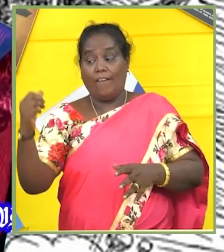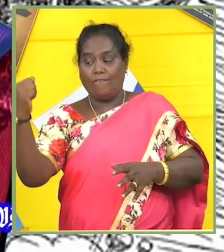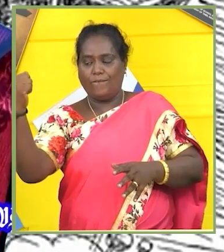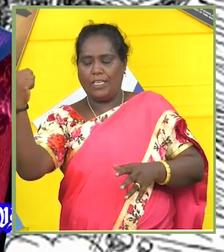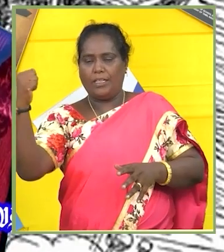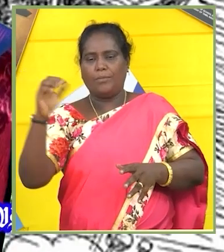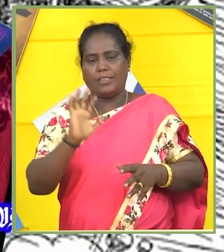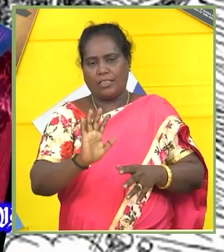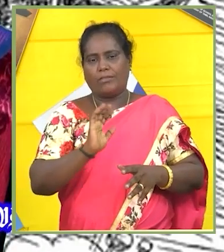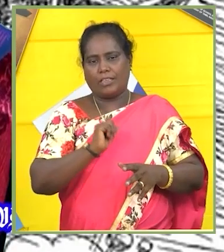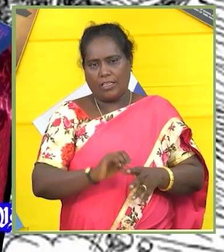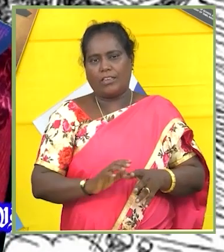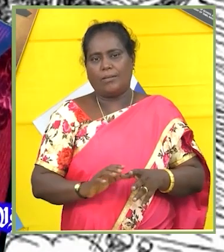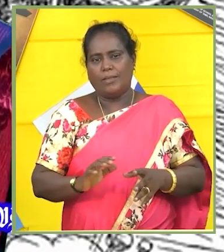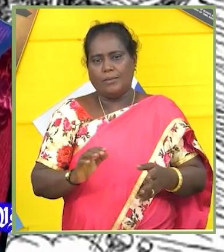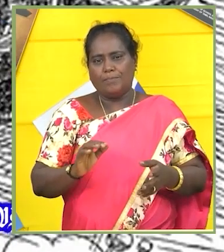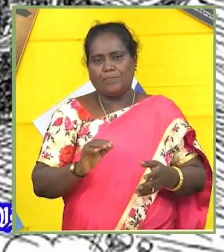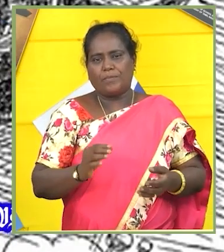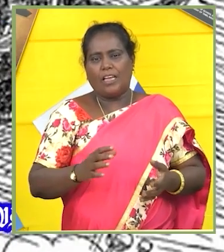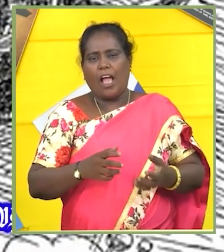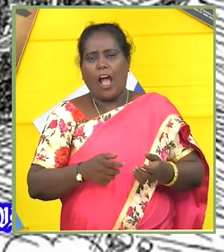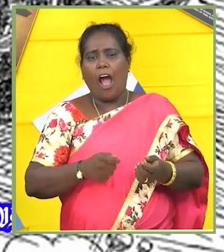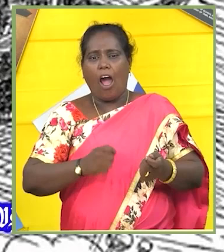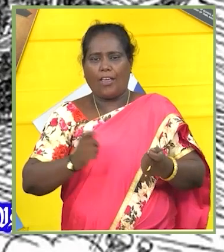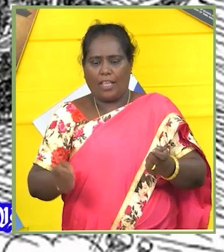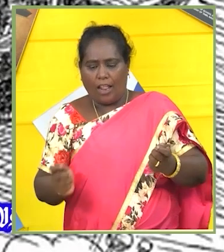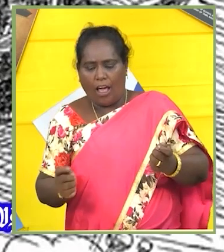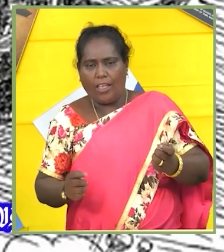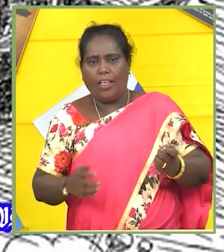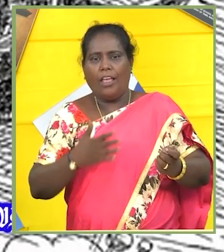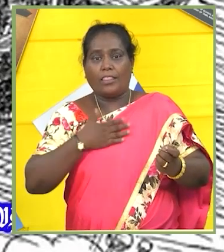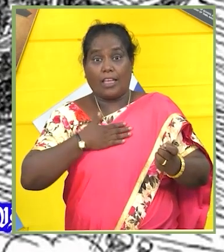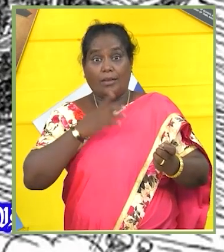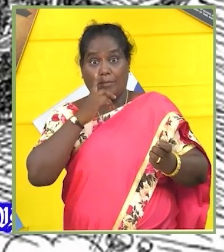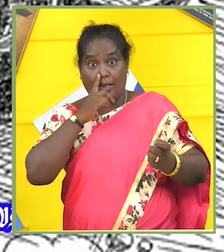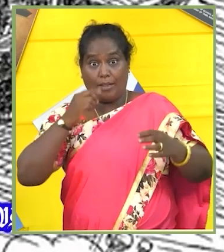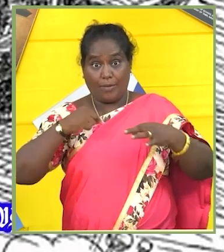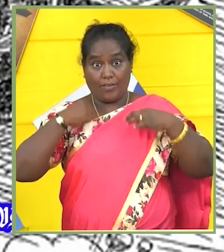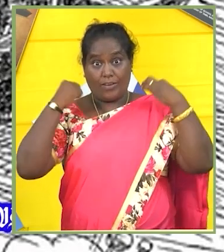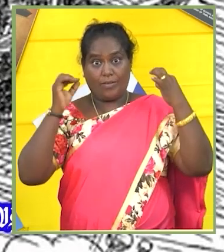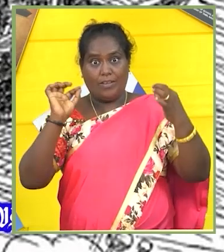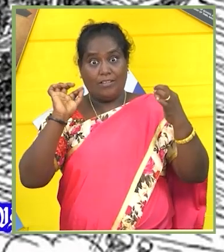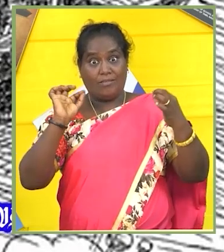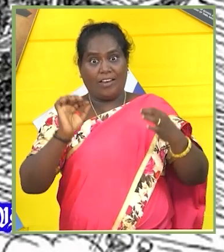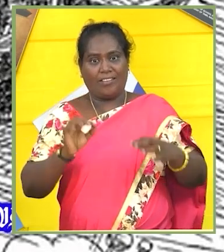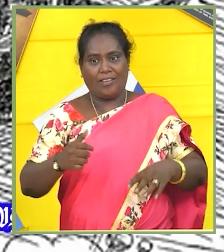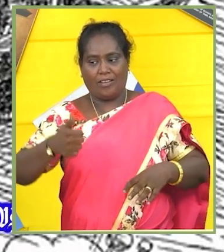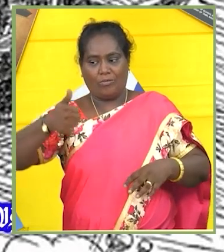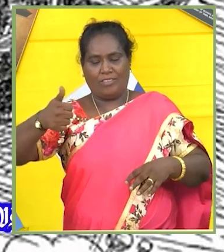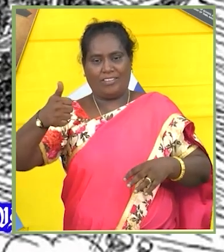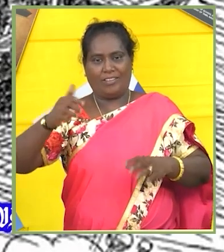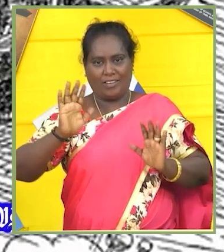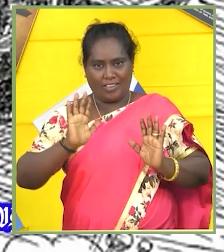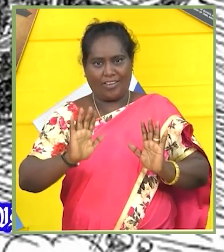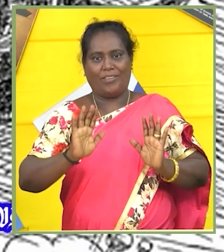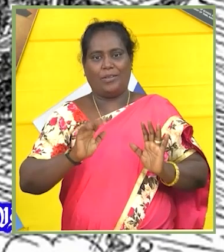வீரம் செறிந்தவர்களாக இருக்க வேண்டும் என எண்ணினர். ஆயர் தம் மகளை மணக்க வரும் ஆடவர் வீரம் நிறைந்தவர்களாக இருக்க